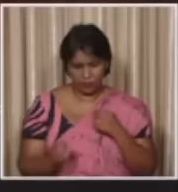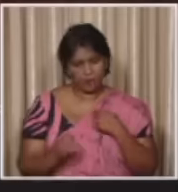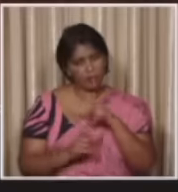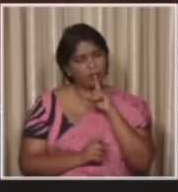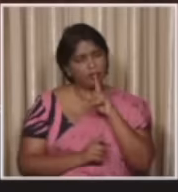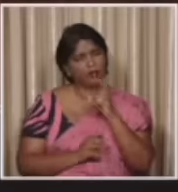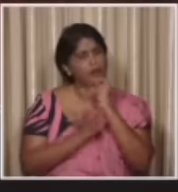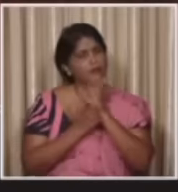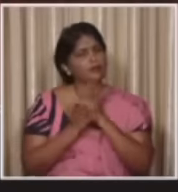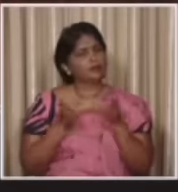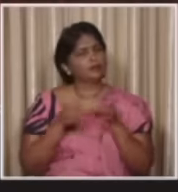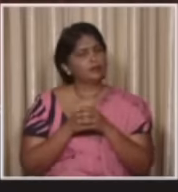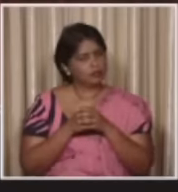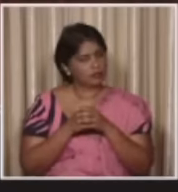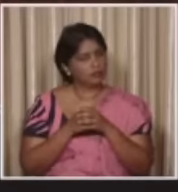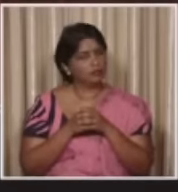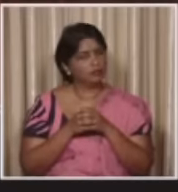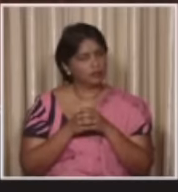දායක සභාව